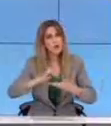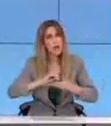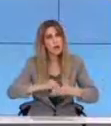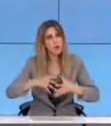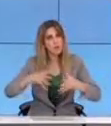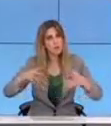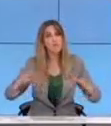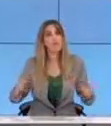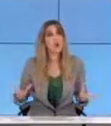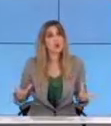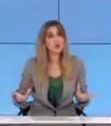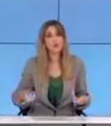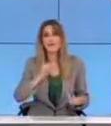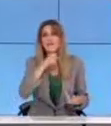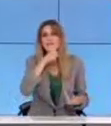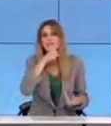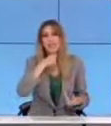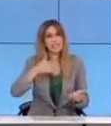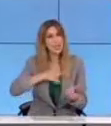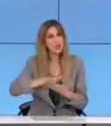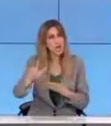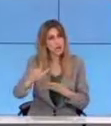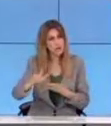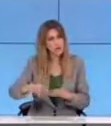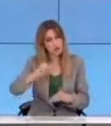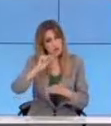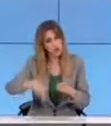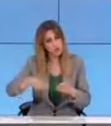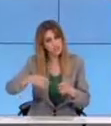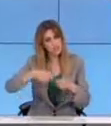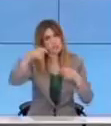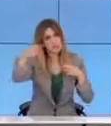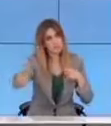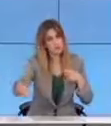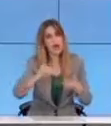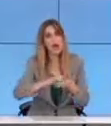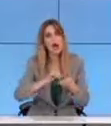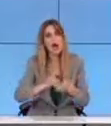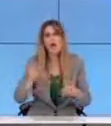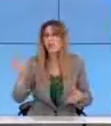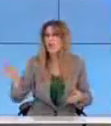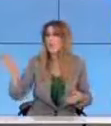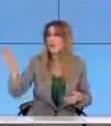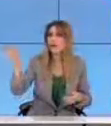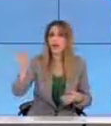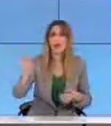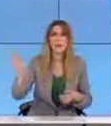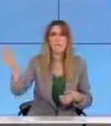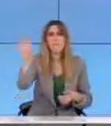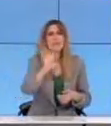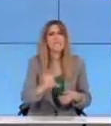για το Ελευθέριος Βενιζέλος, την παραχώρηση των 14 περιφερειακών αεροδρομίων που ήδη τα περισσότερα